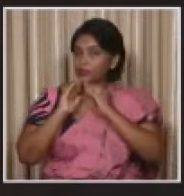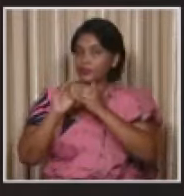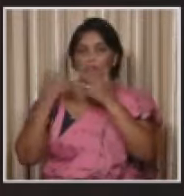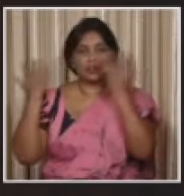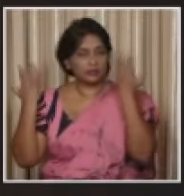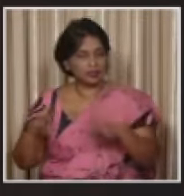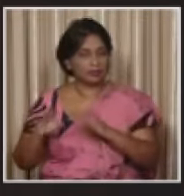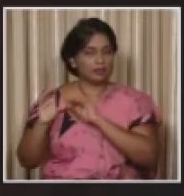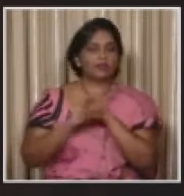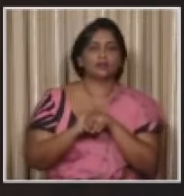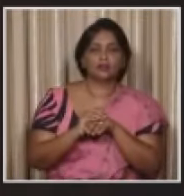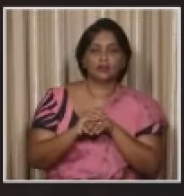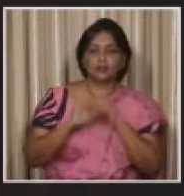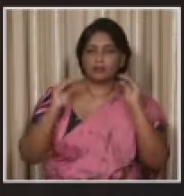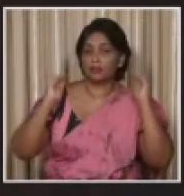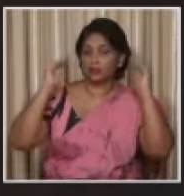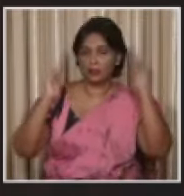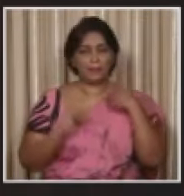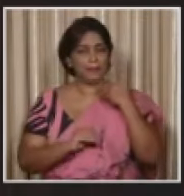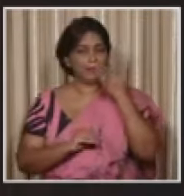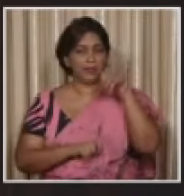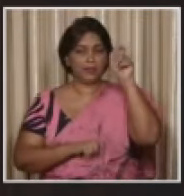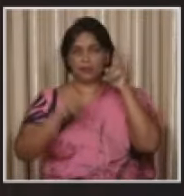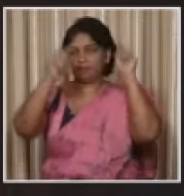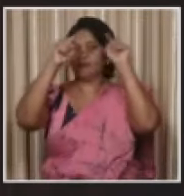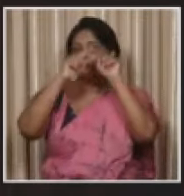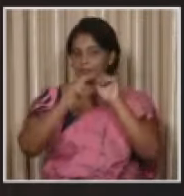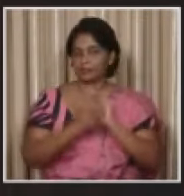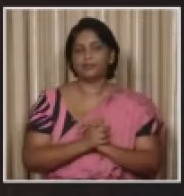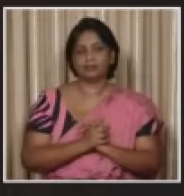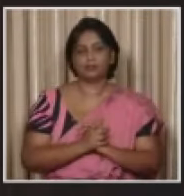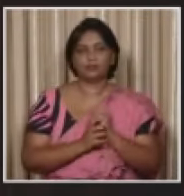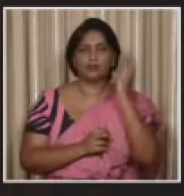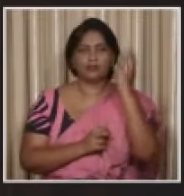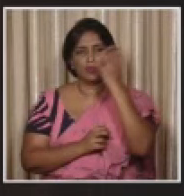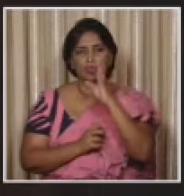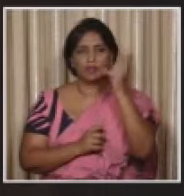වෙන ඉහළම සුදුසුකම් තියෙන පිරිස තමයි අතනට යන්නේ. ඒ 3-4